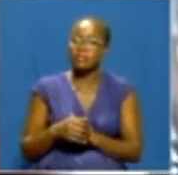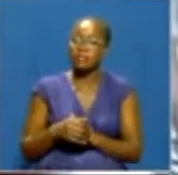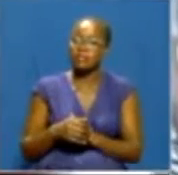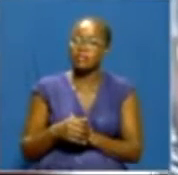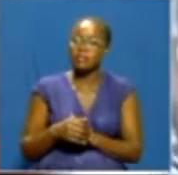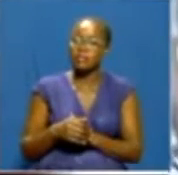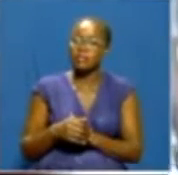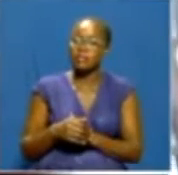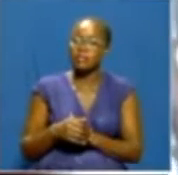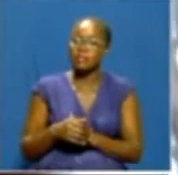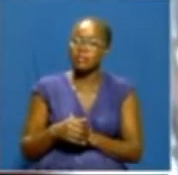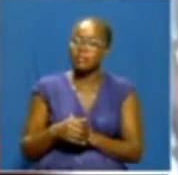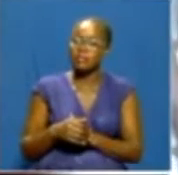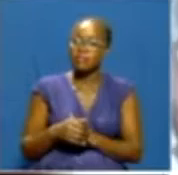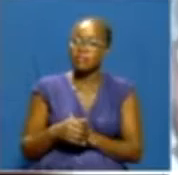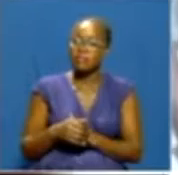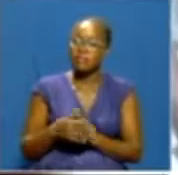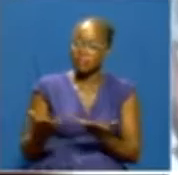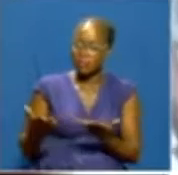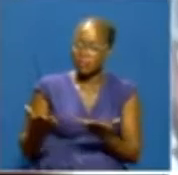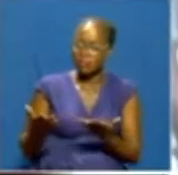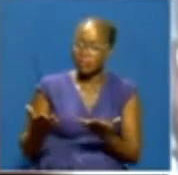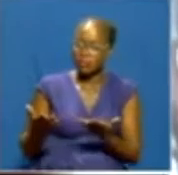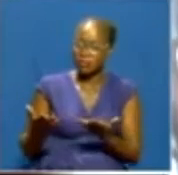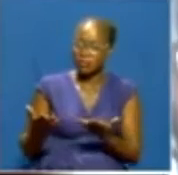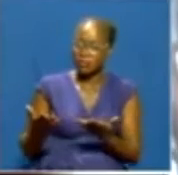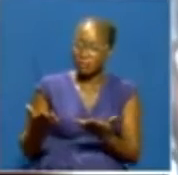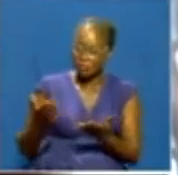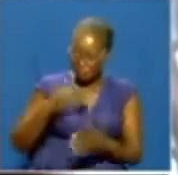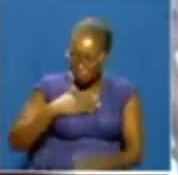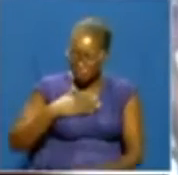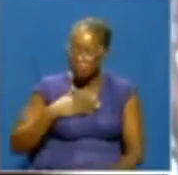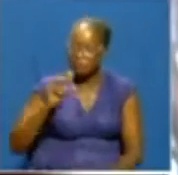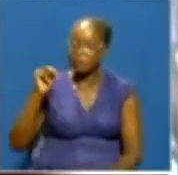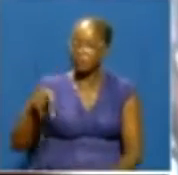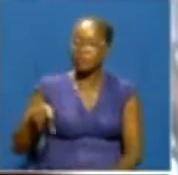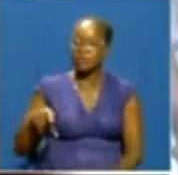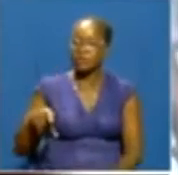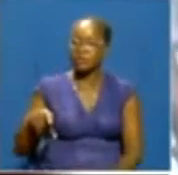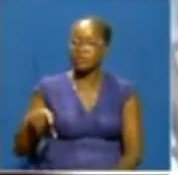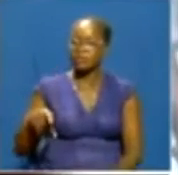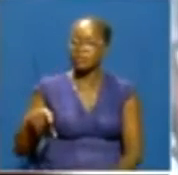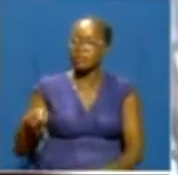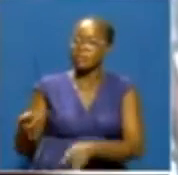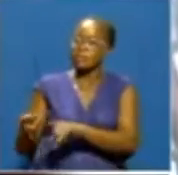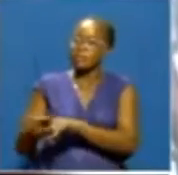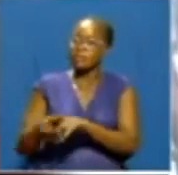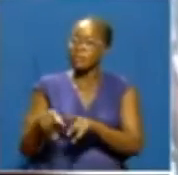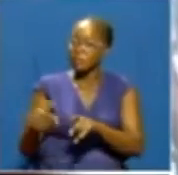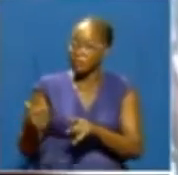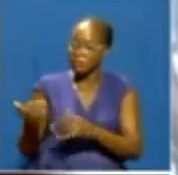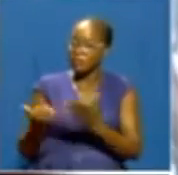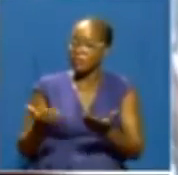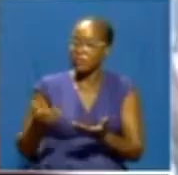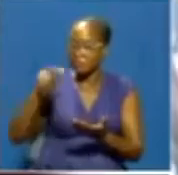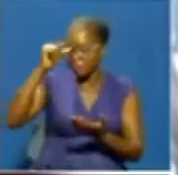mheshimiwa eneo bunge hili jichopefu aweze kushirikiana vile vile na bwana Shaba mfanyi biashara na vile vile governor